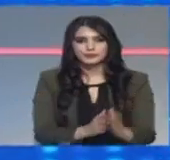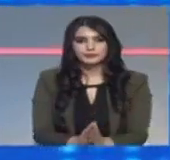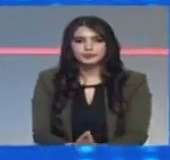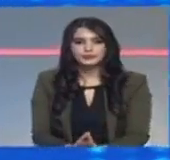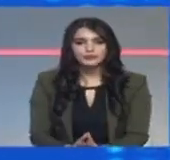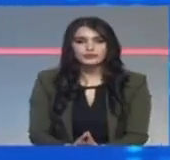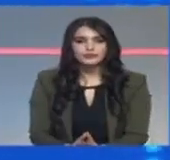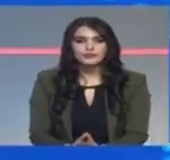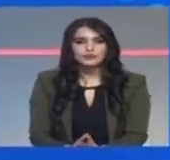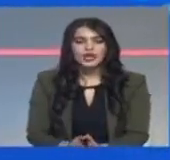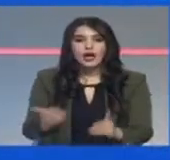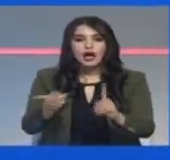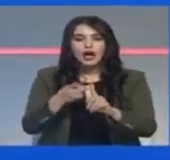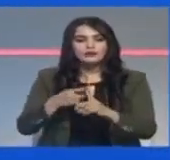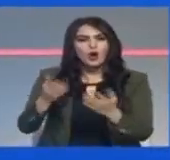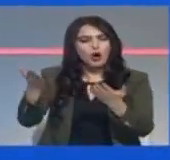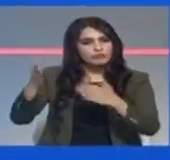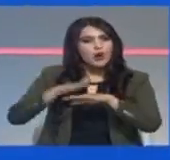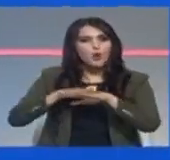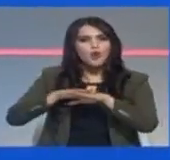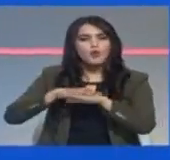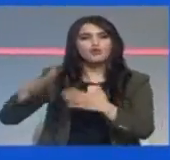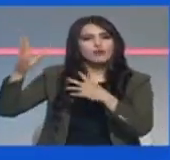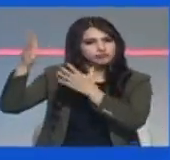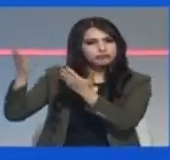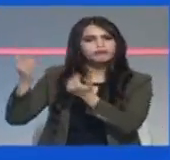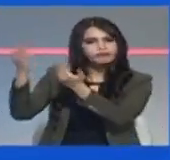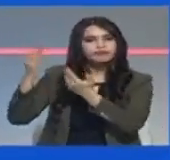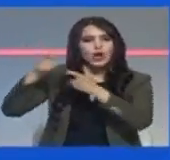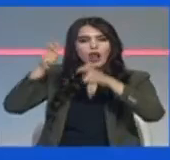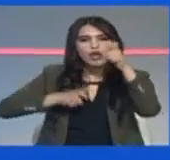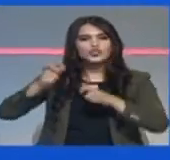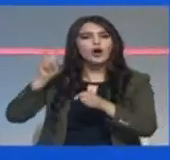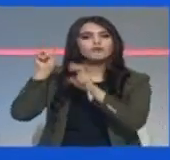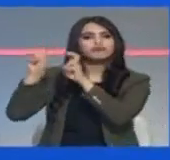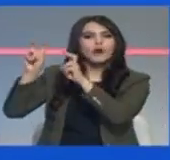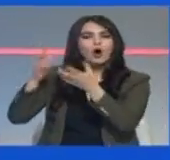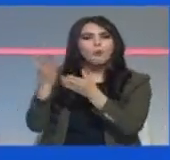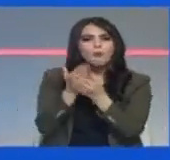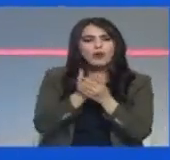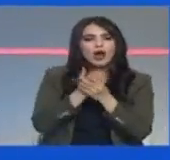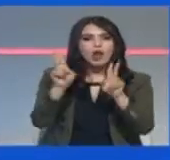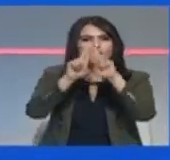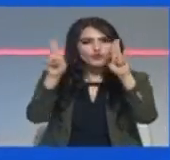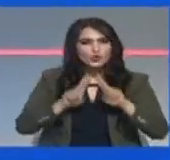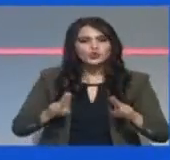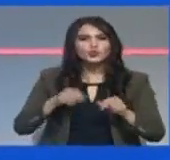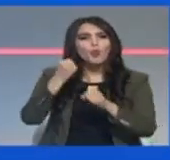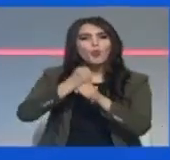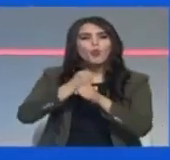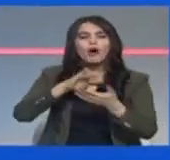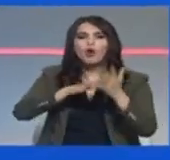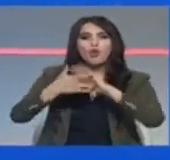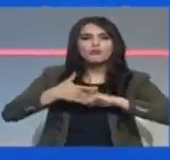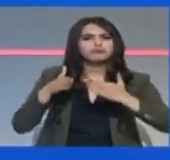مثلت عمليات اجلاء التونسيين العالقين بالخارج والملفات الاقليميه والدوليه ومكافحه جائحه تكون